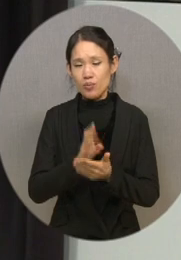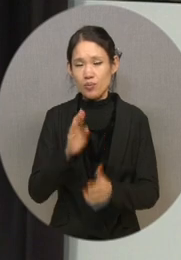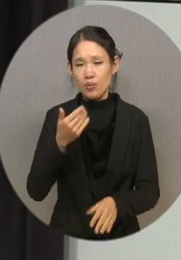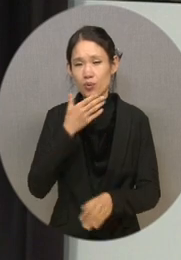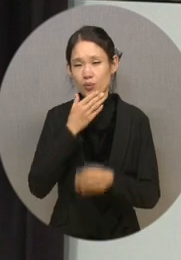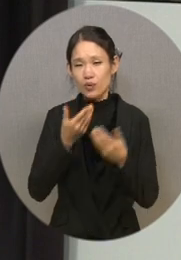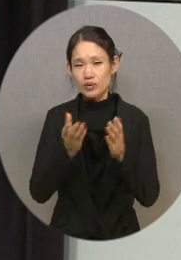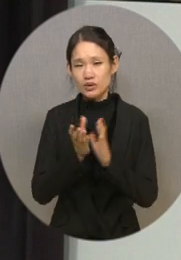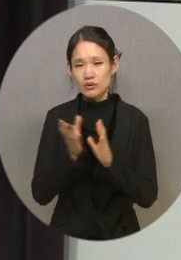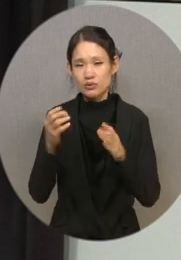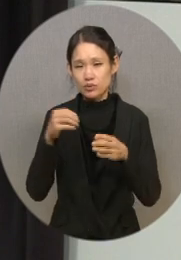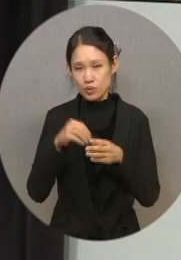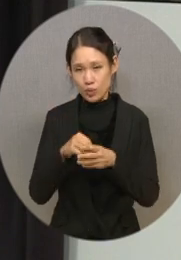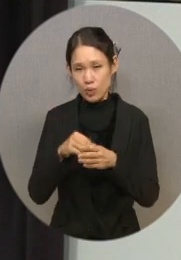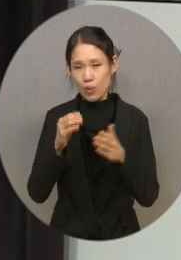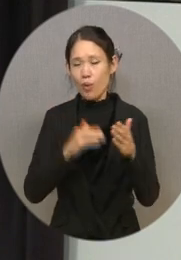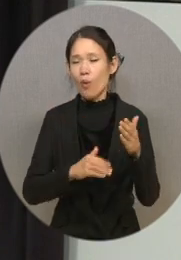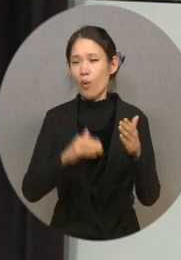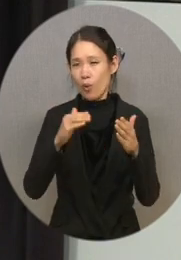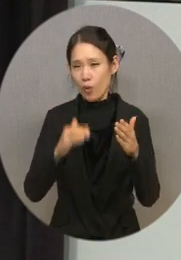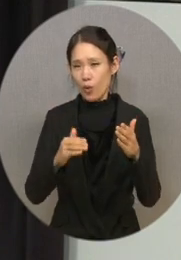보건복지부 소관의